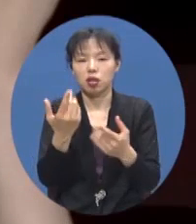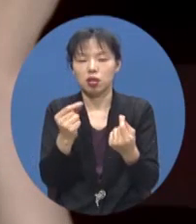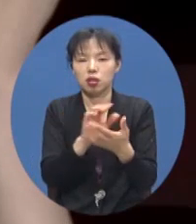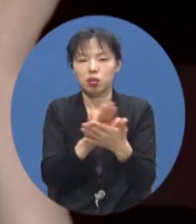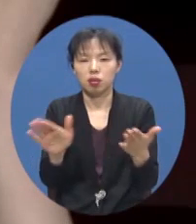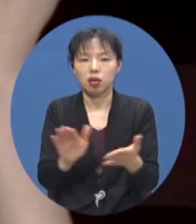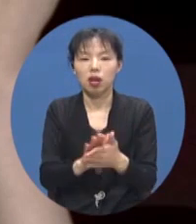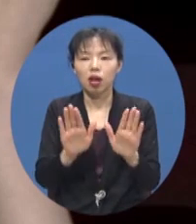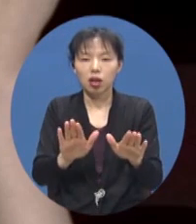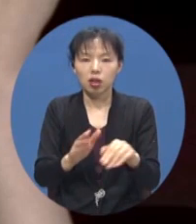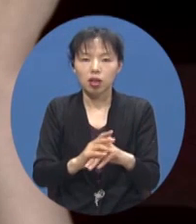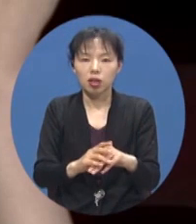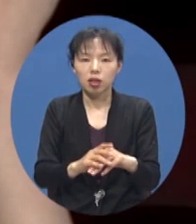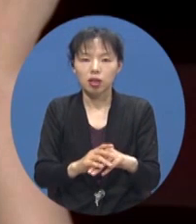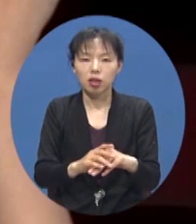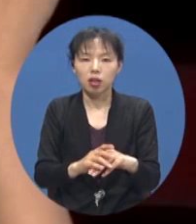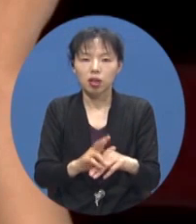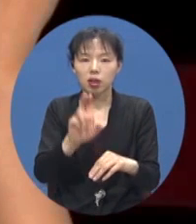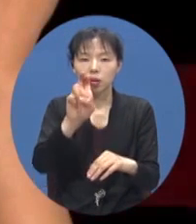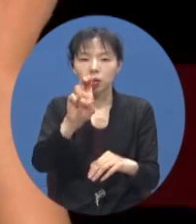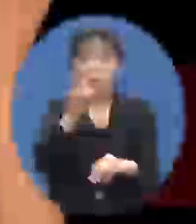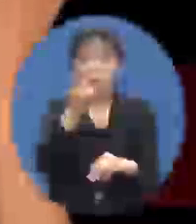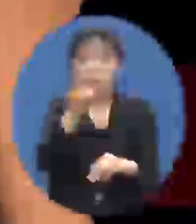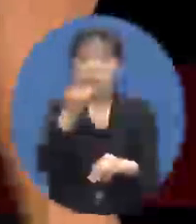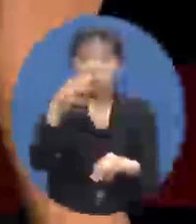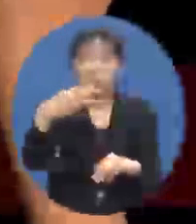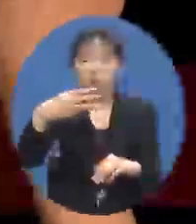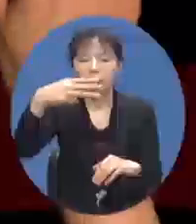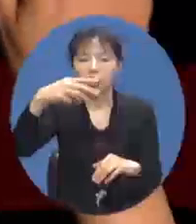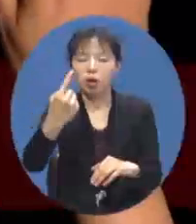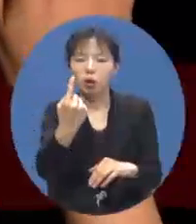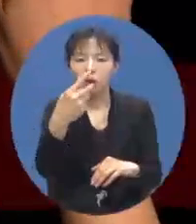자, 먼저 멜로디에 대한 기억력입니다.